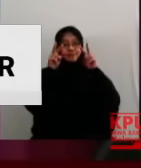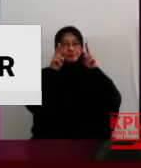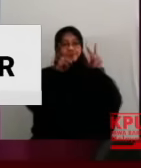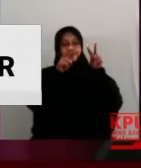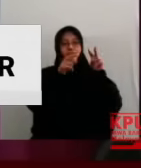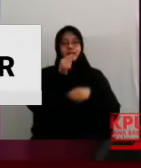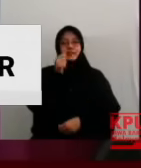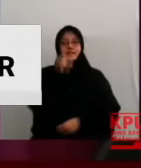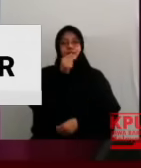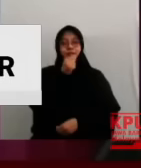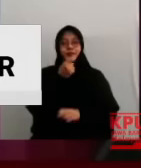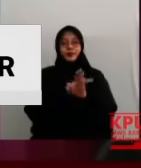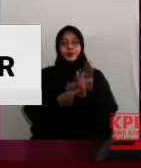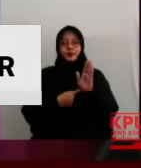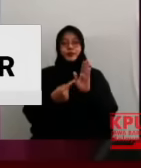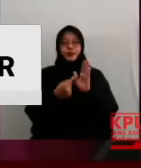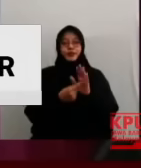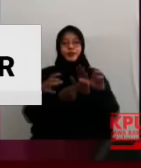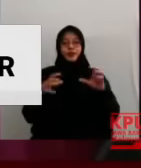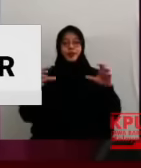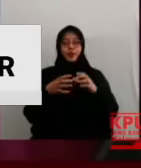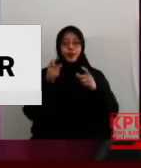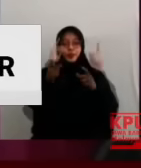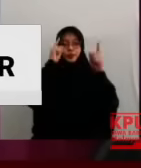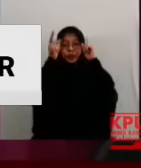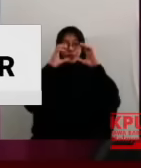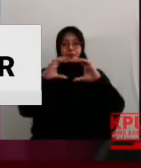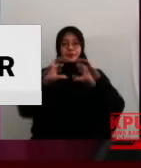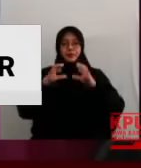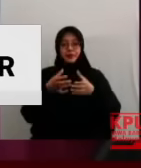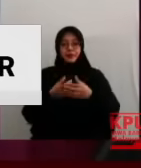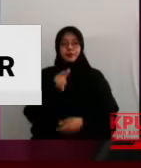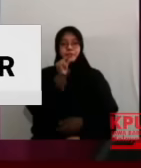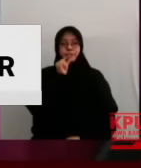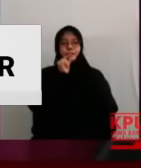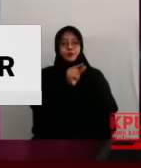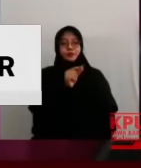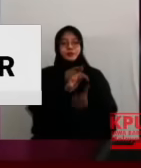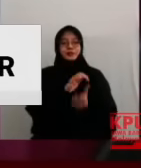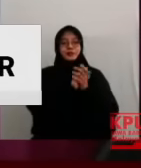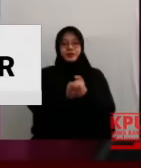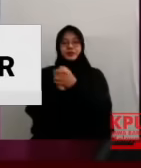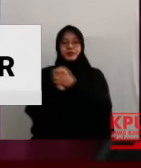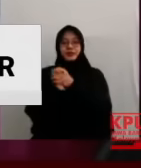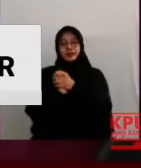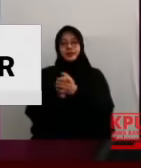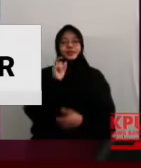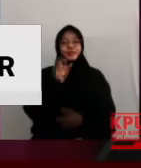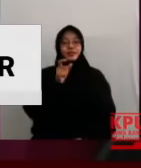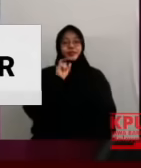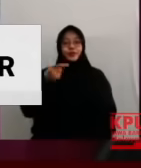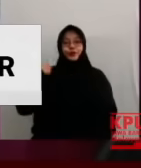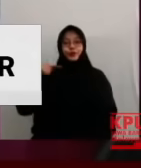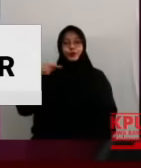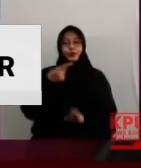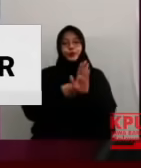sambutan yang mewakili pimpinan gabungan partai politik pengusul sekaligus memperkenalkan bakal pasangan calon gubernur dan